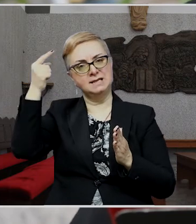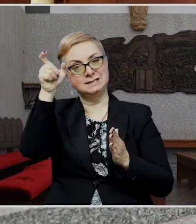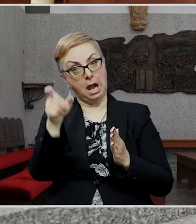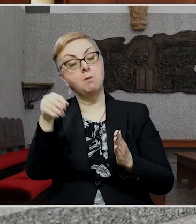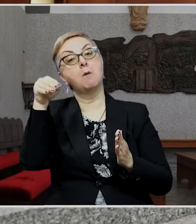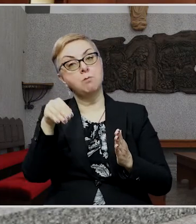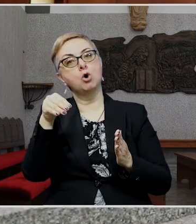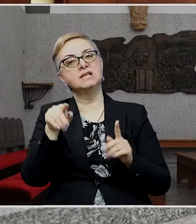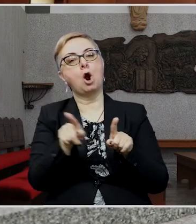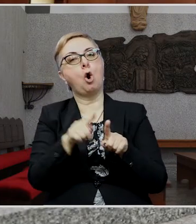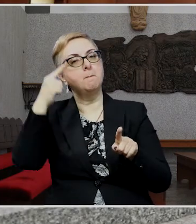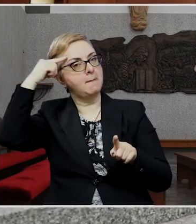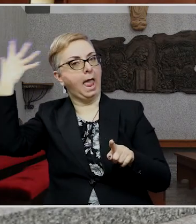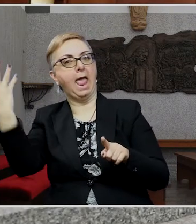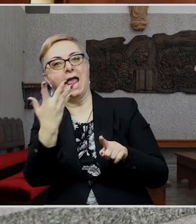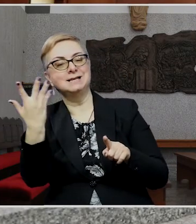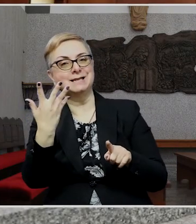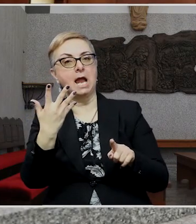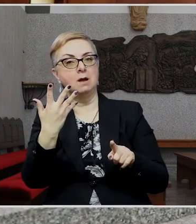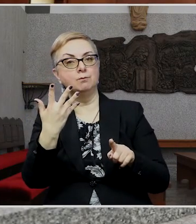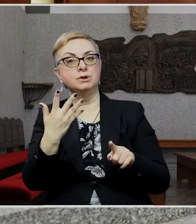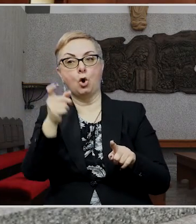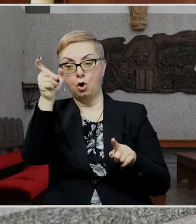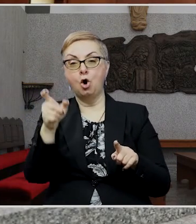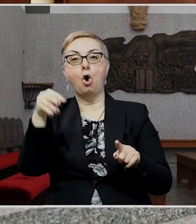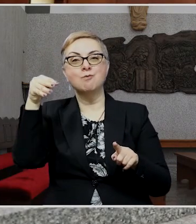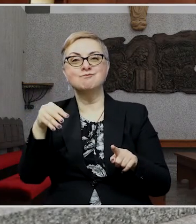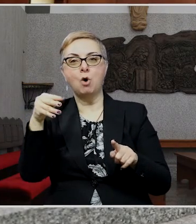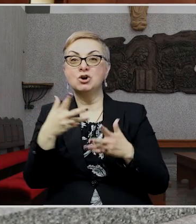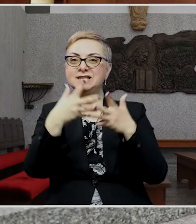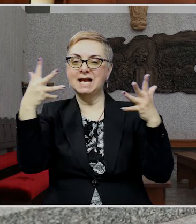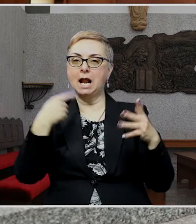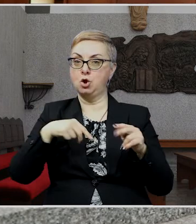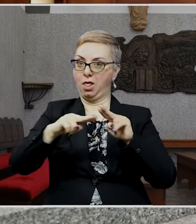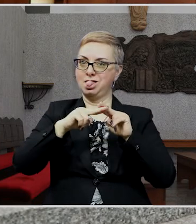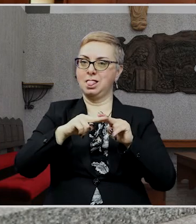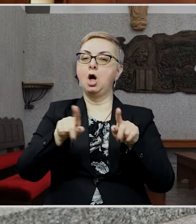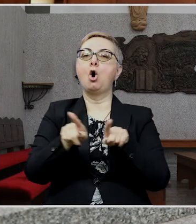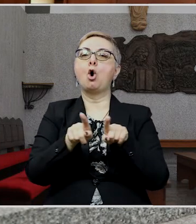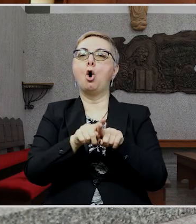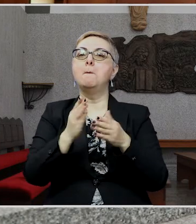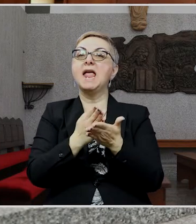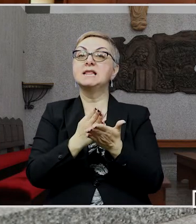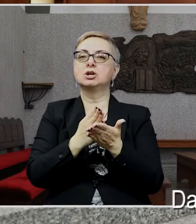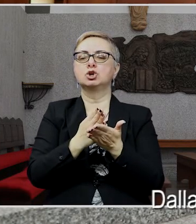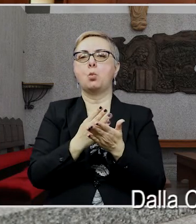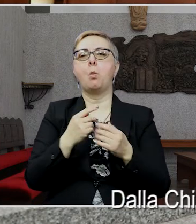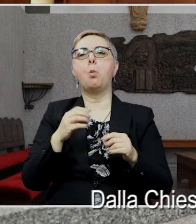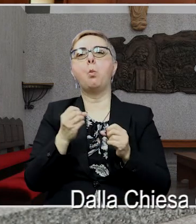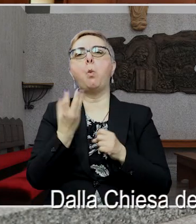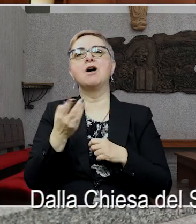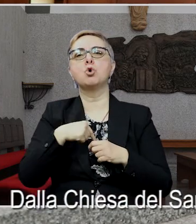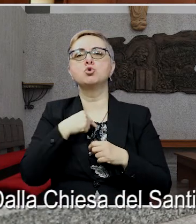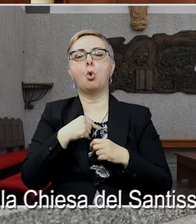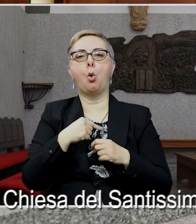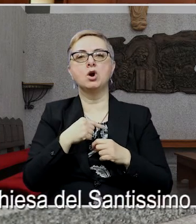manteniamo come esempio il grande e mosè l'intercessore e quando magari ci viene voglia di